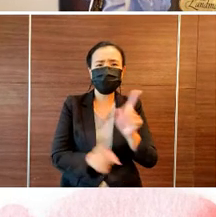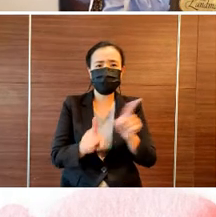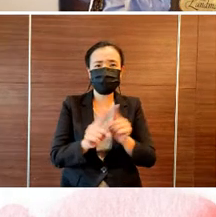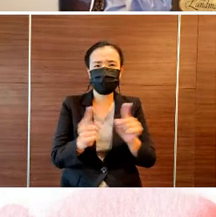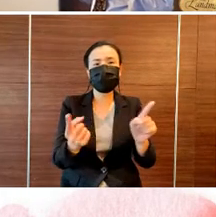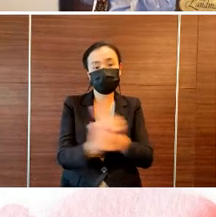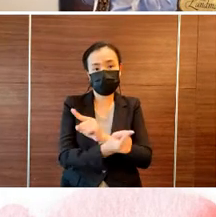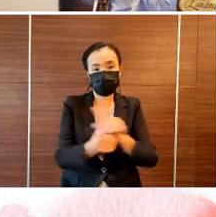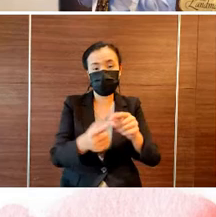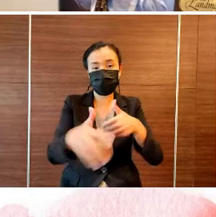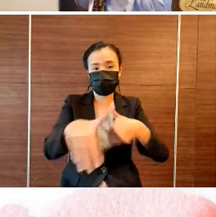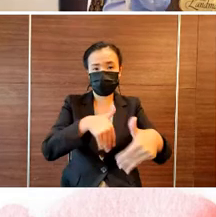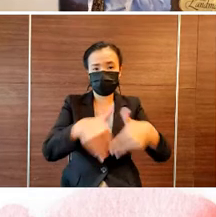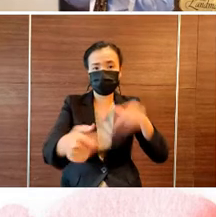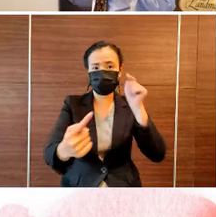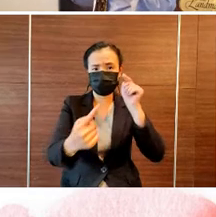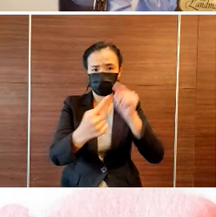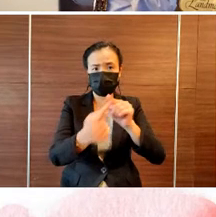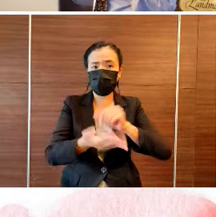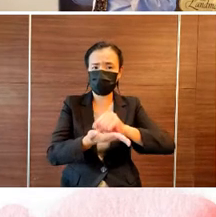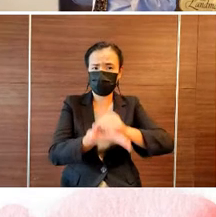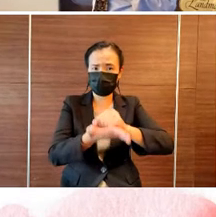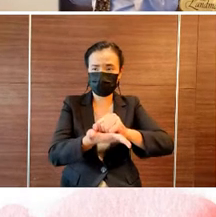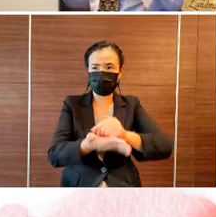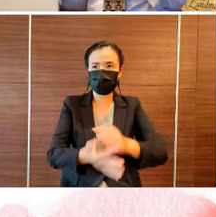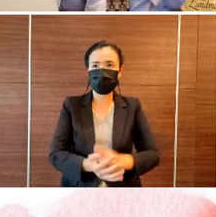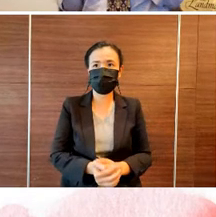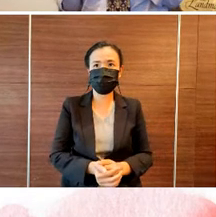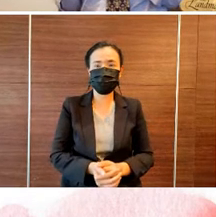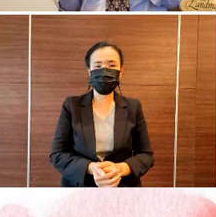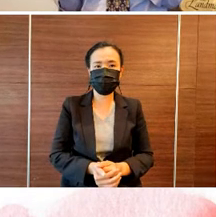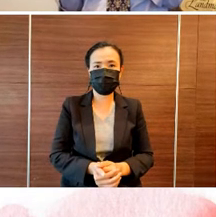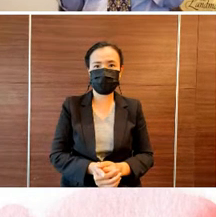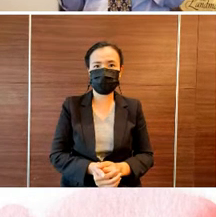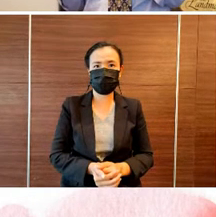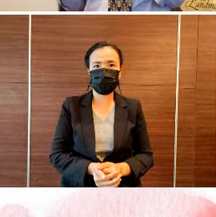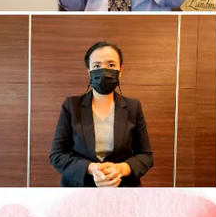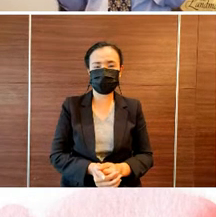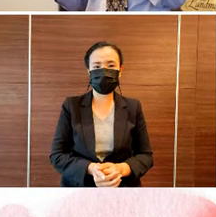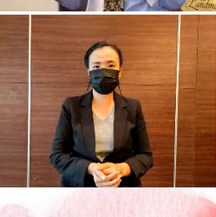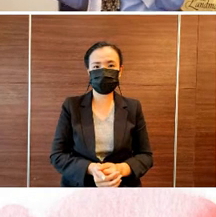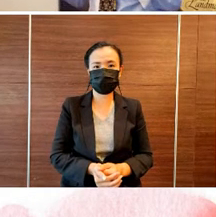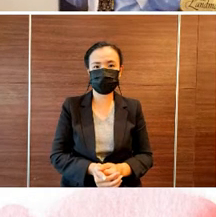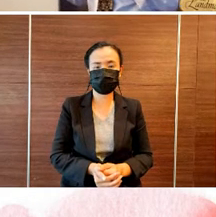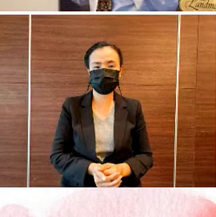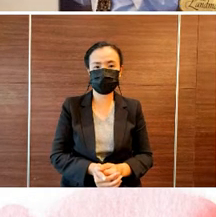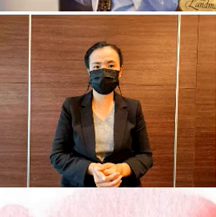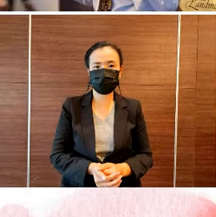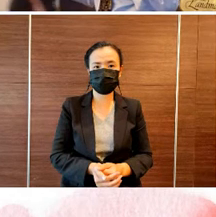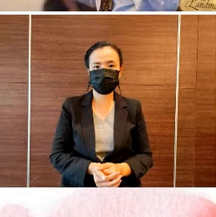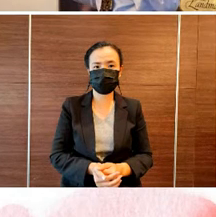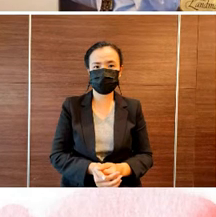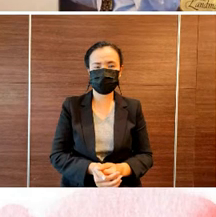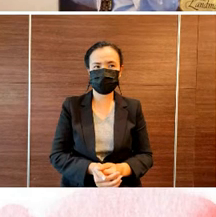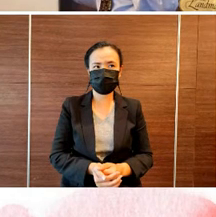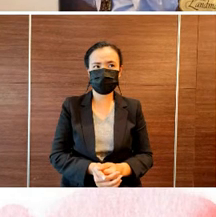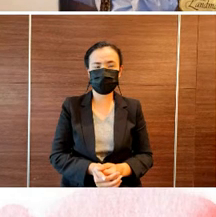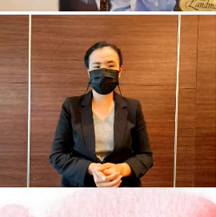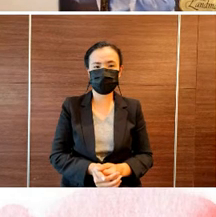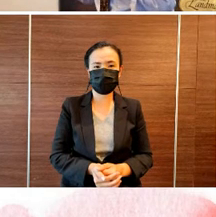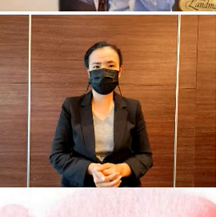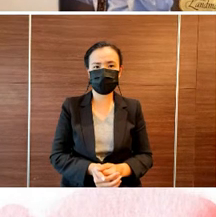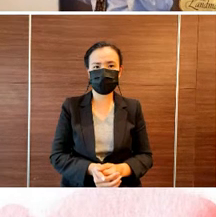างสังคมเพื่อประชาชนเนี่ยมากขึ้นนะครับนะคือการพัฒนาภาษาทางการ